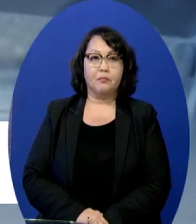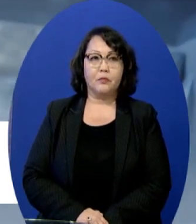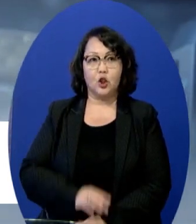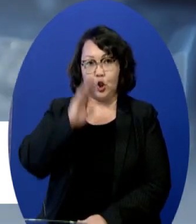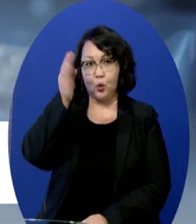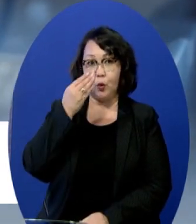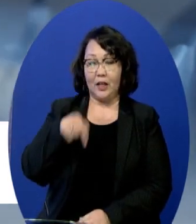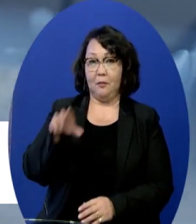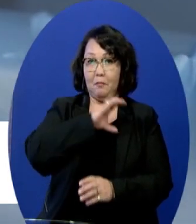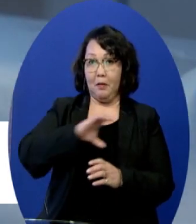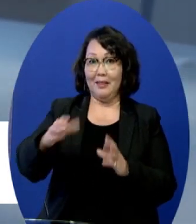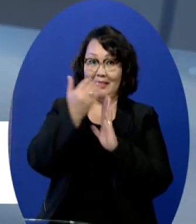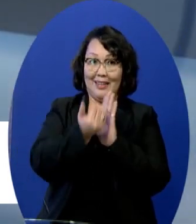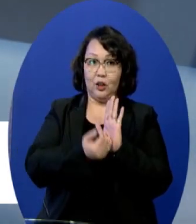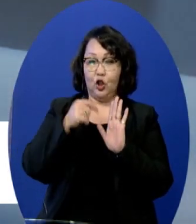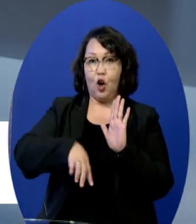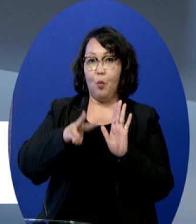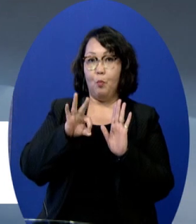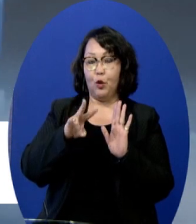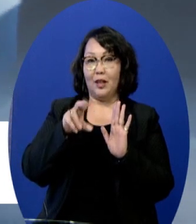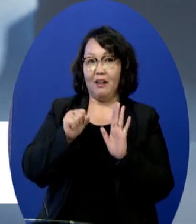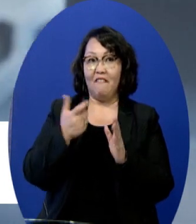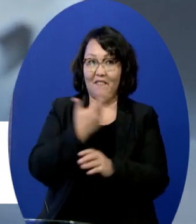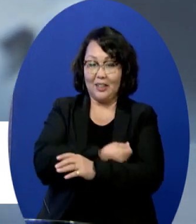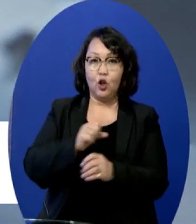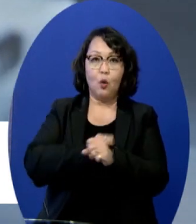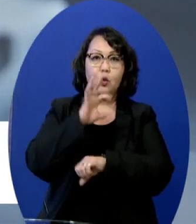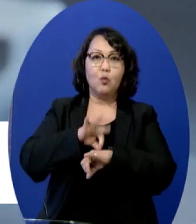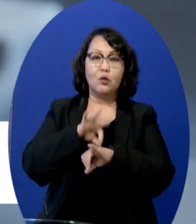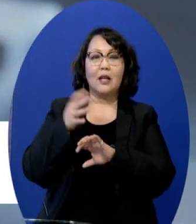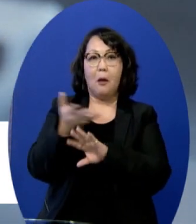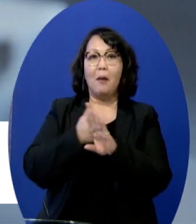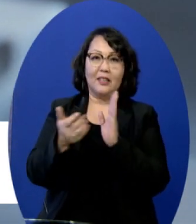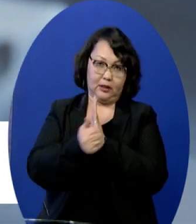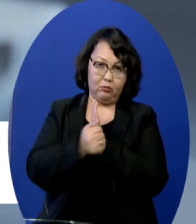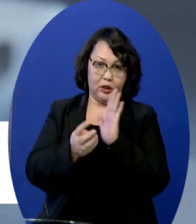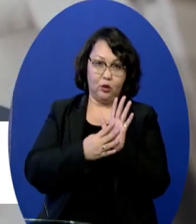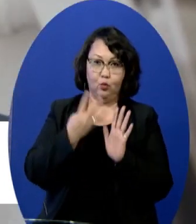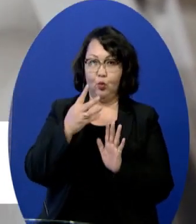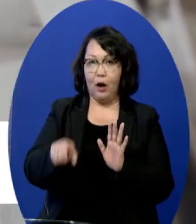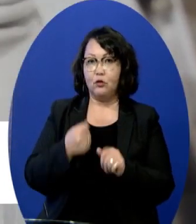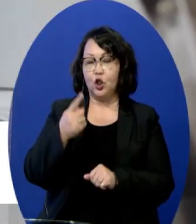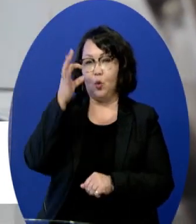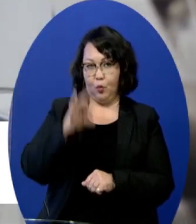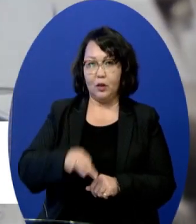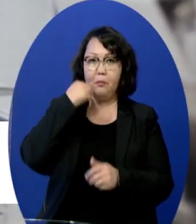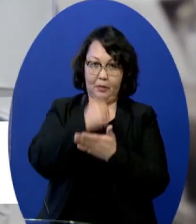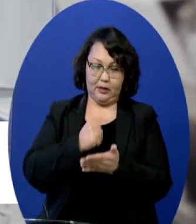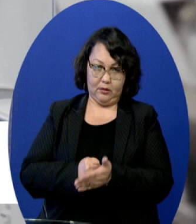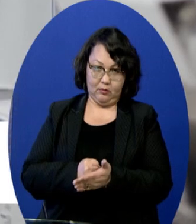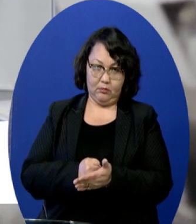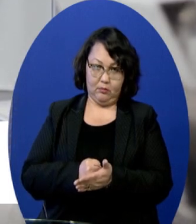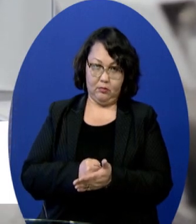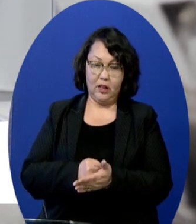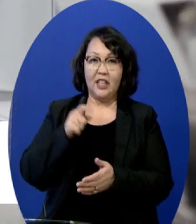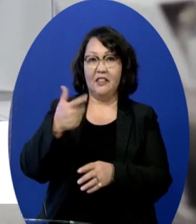Тодруулах юм бол тус байгууллага тайланда Модерныгийн вакциныг COVID-19-ийн халдвараас хамгаалах чадвар 94.1%-тайг баталсан байна. За мөн